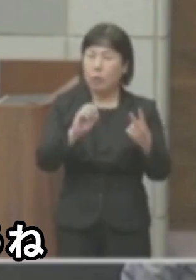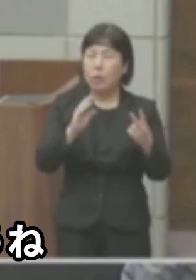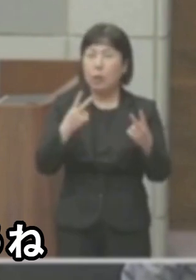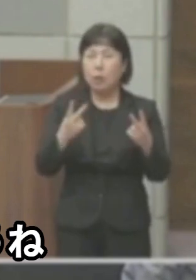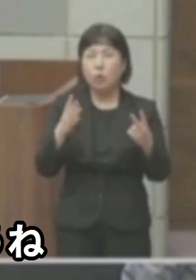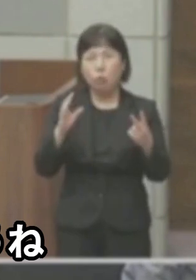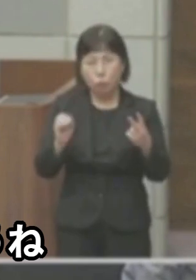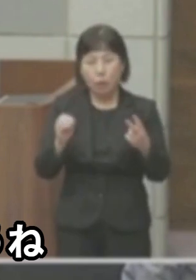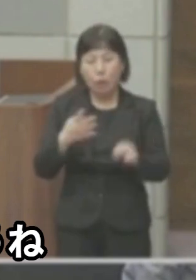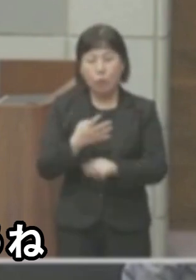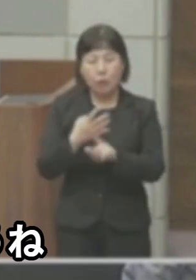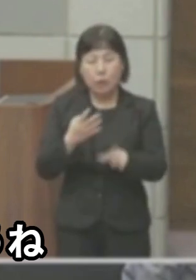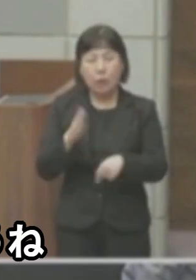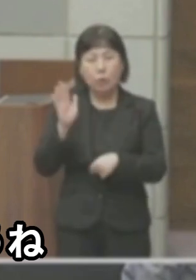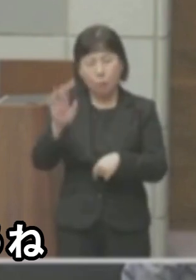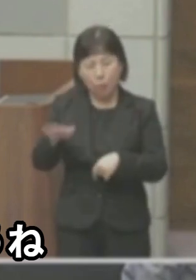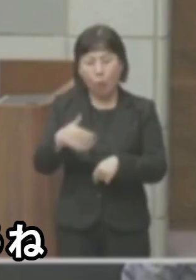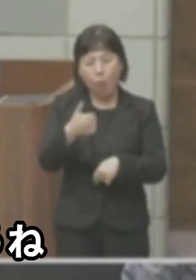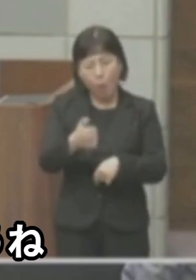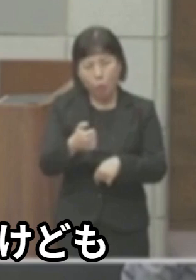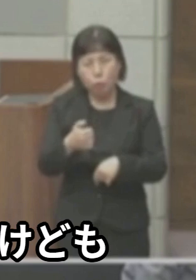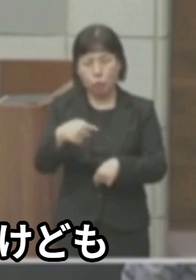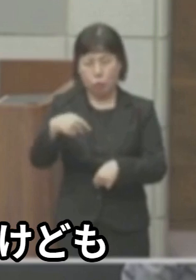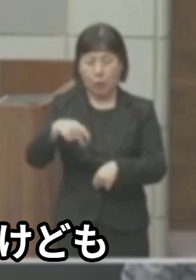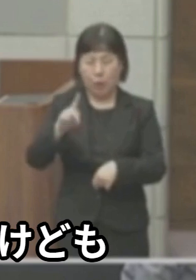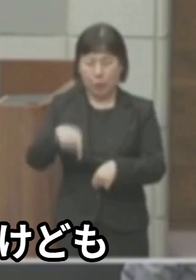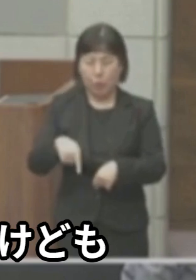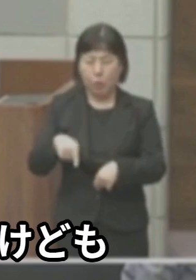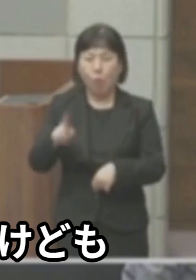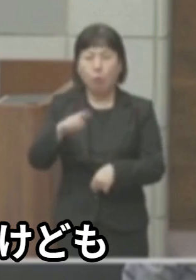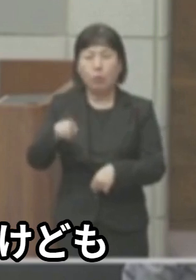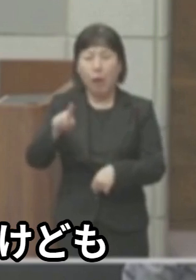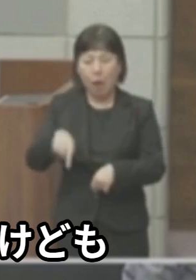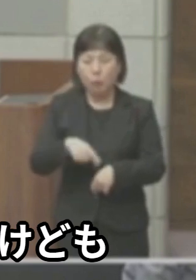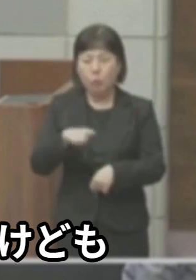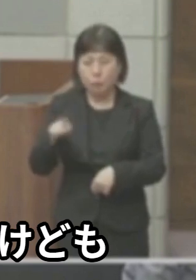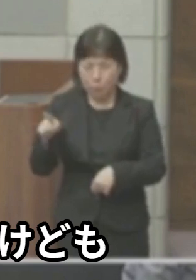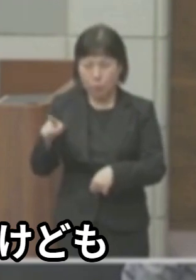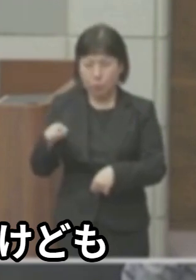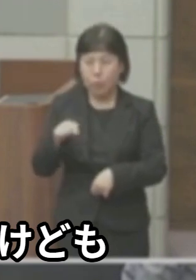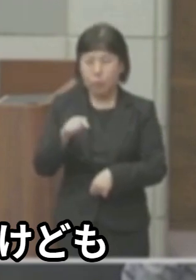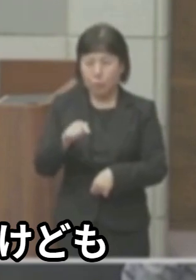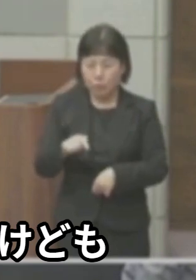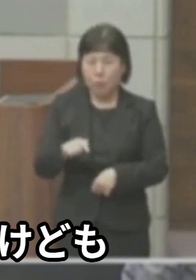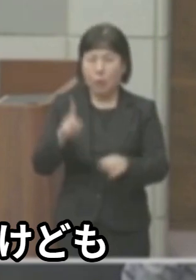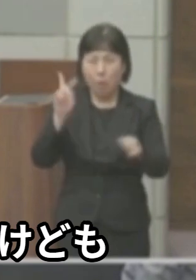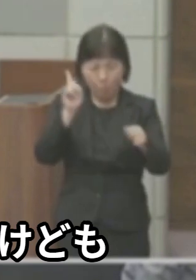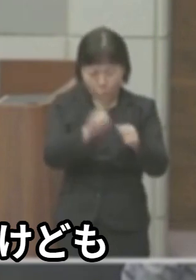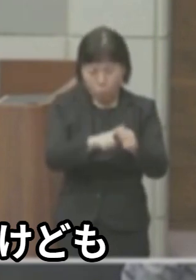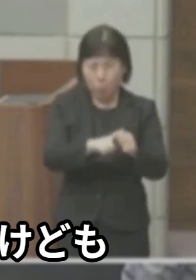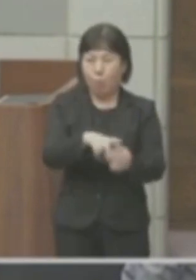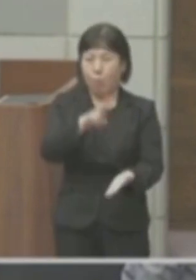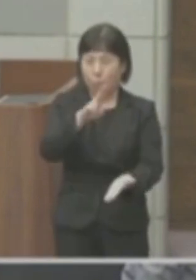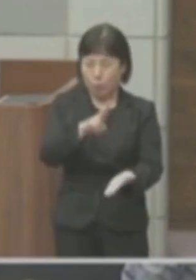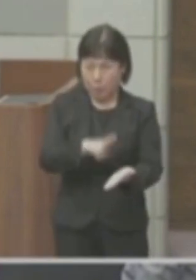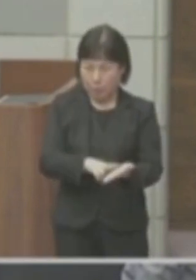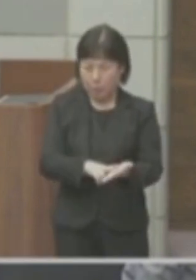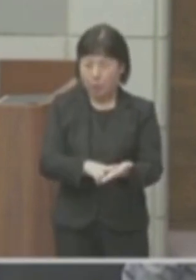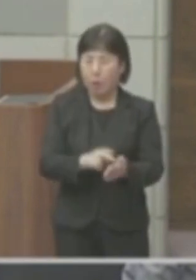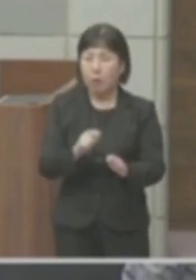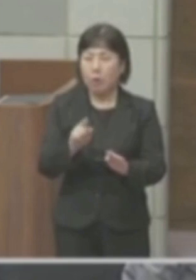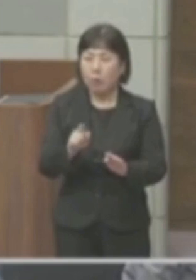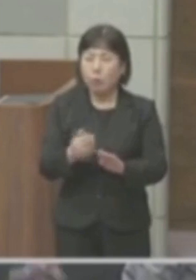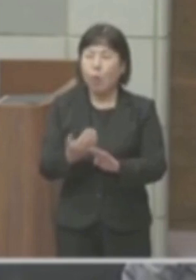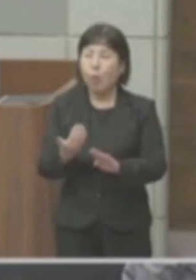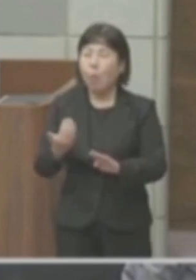の4月以降に50ナノグラムというね、50ナノグラムパーリットルという暫定目標値ができましたけども、それ以前